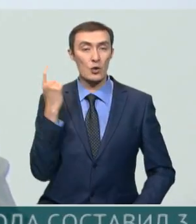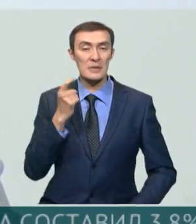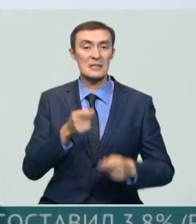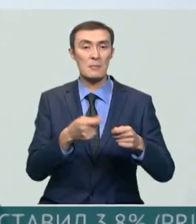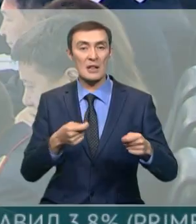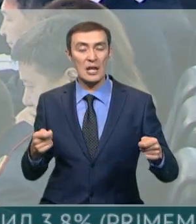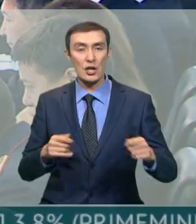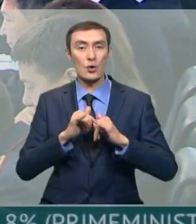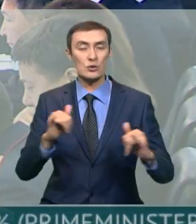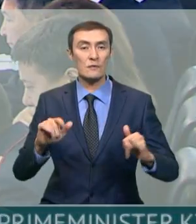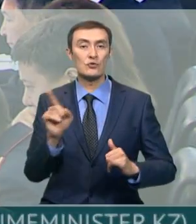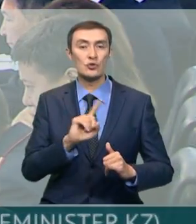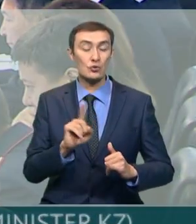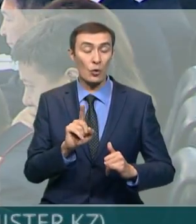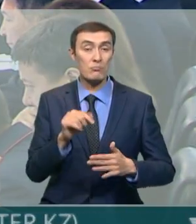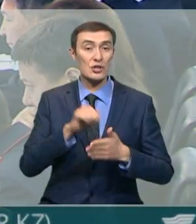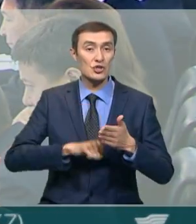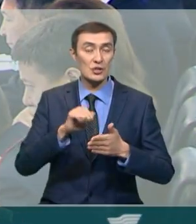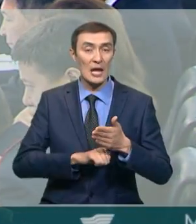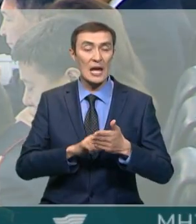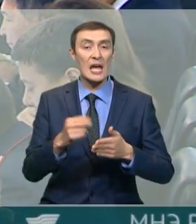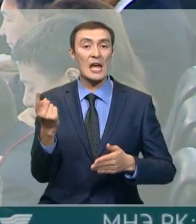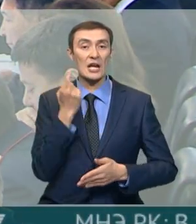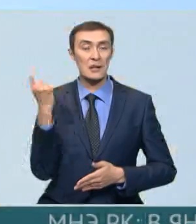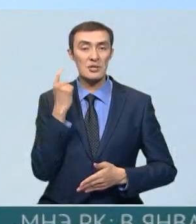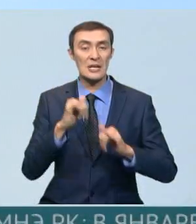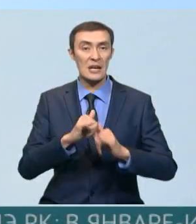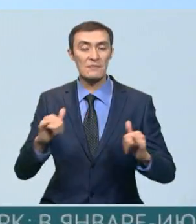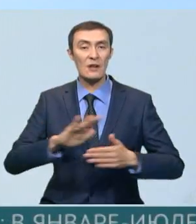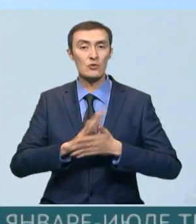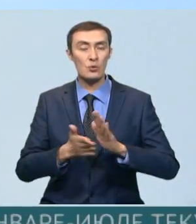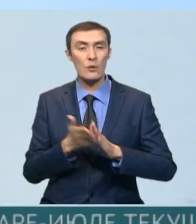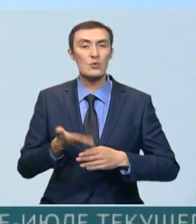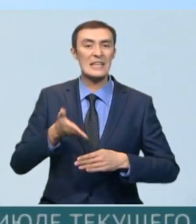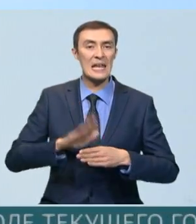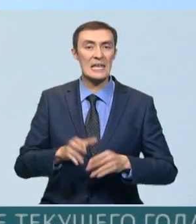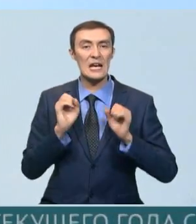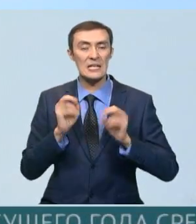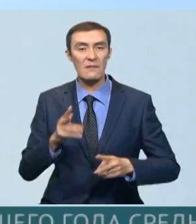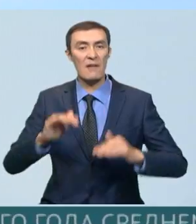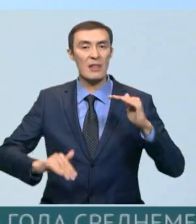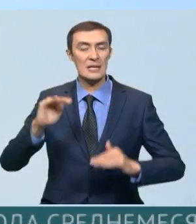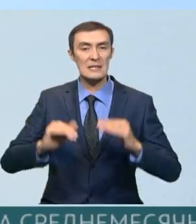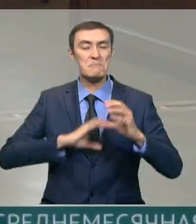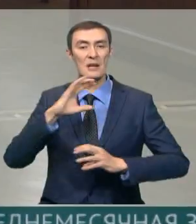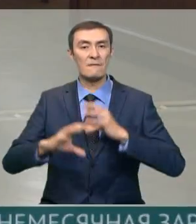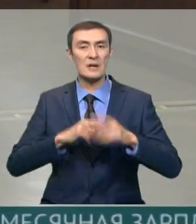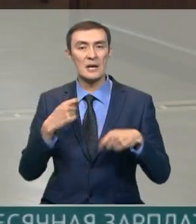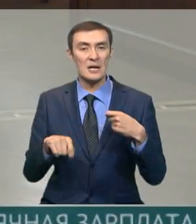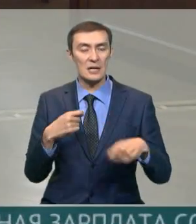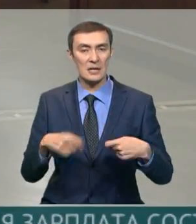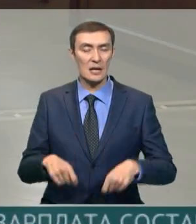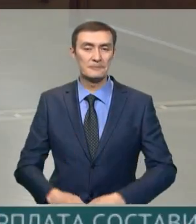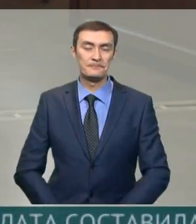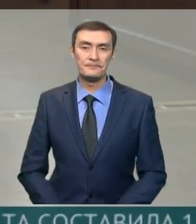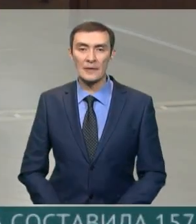замедление роста тем, что, цитата, «экономическое развитие проходит в условиях усиления рисков и волатильности на мировых рынках».